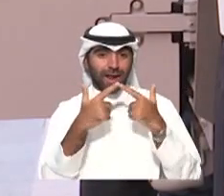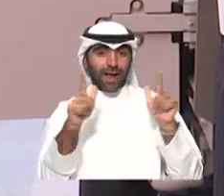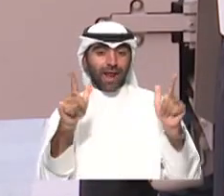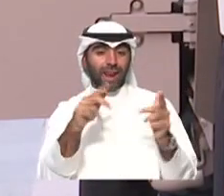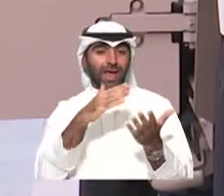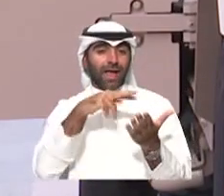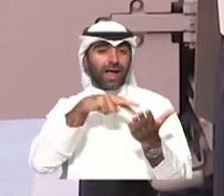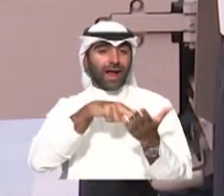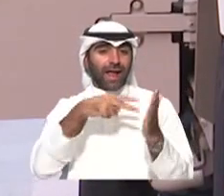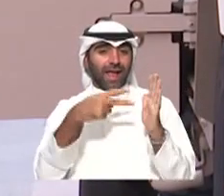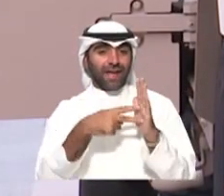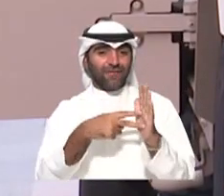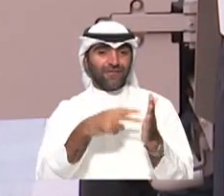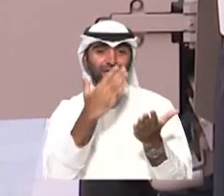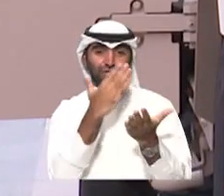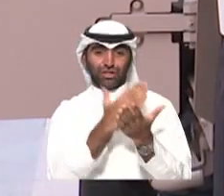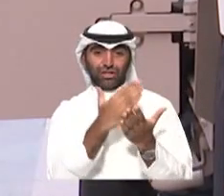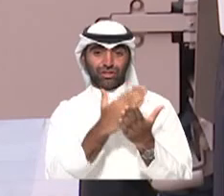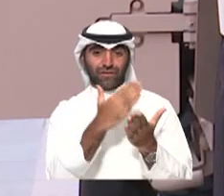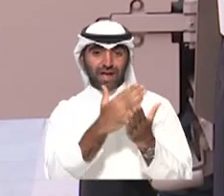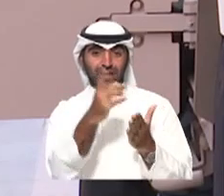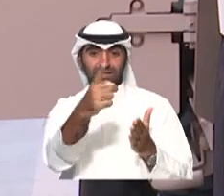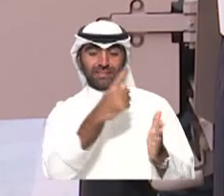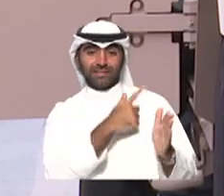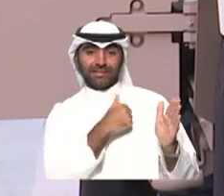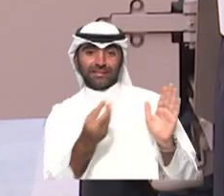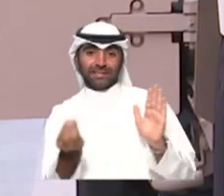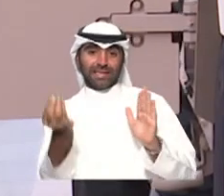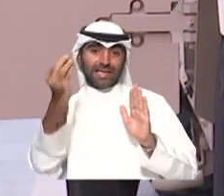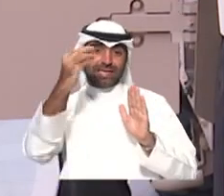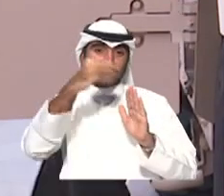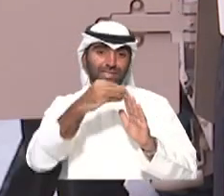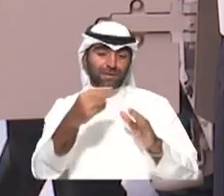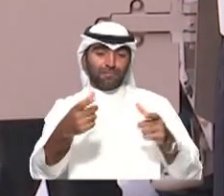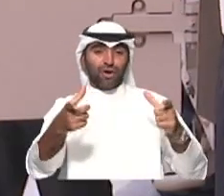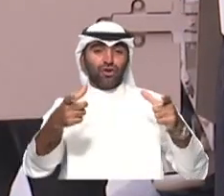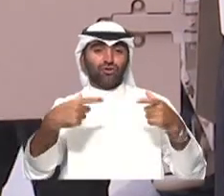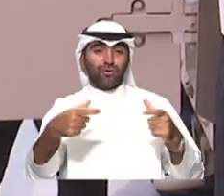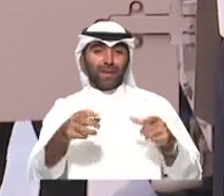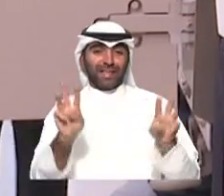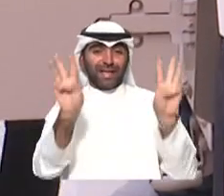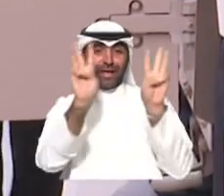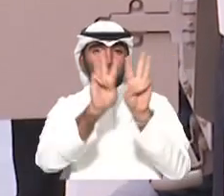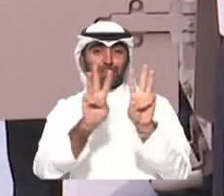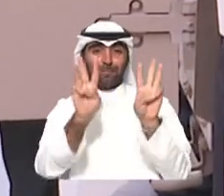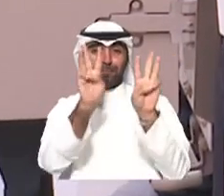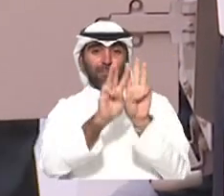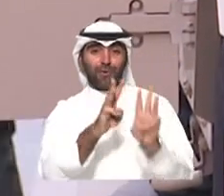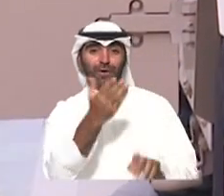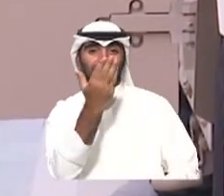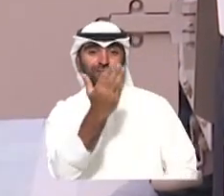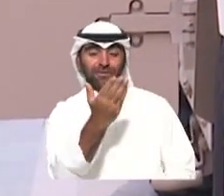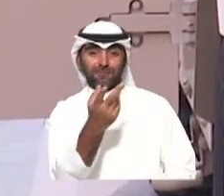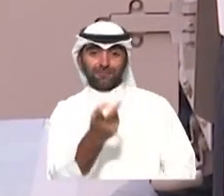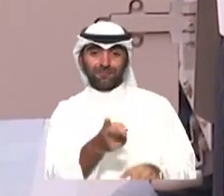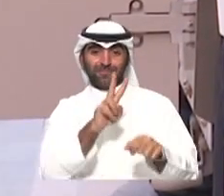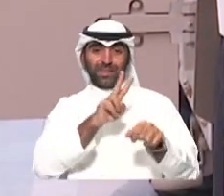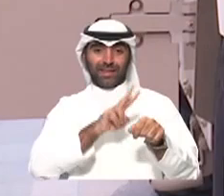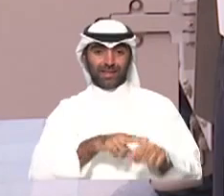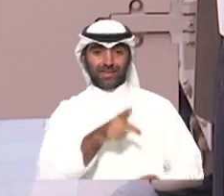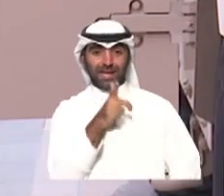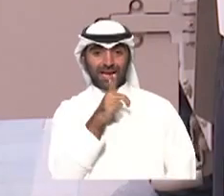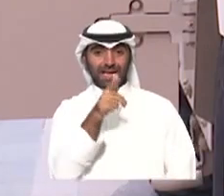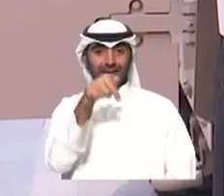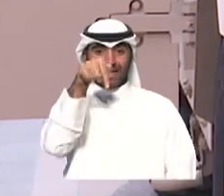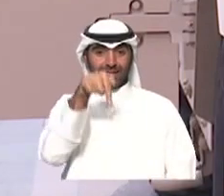والتسجيل، المسار التأهيلي والتعليمي والتدريبي، بالإضافة إلى مهام وواجبات مختلف وحدات